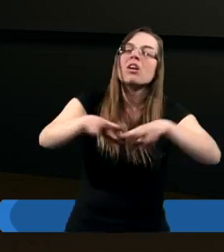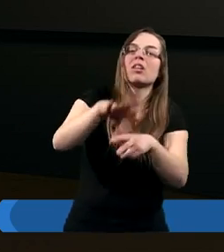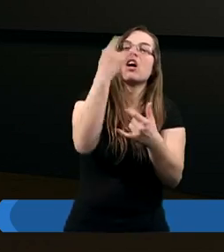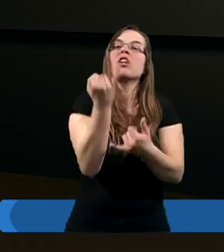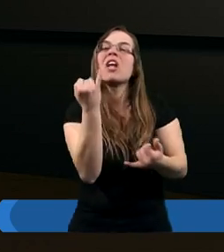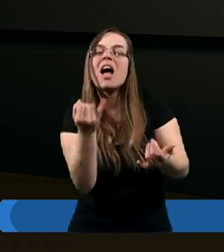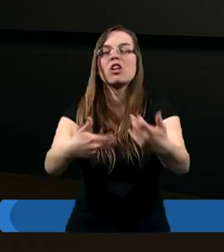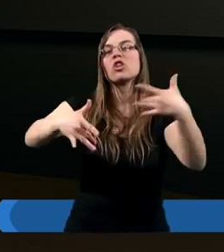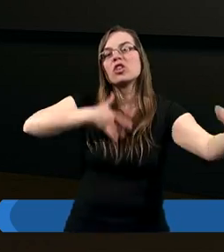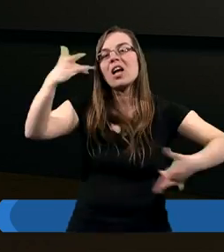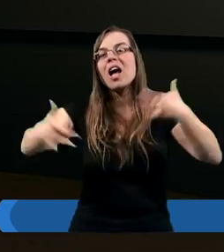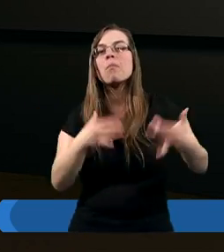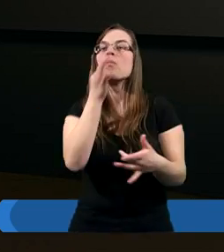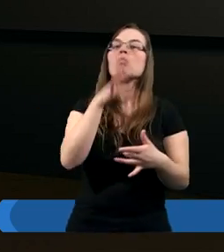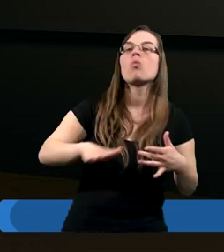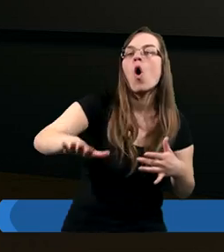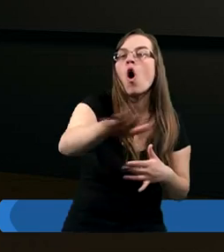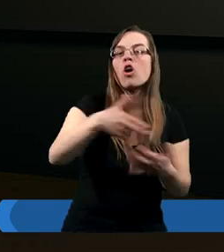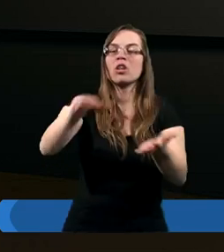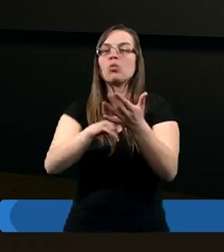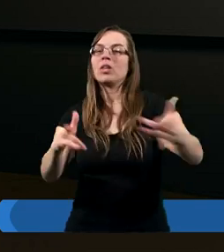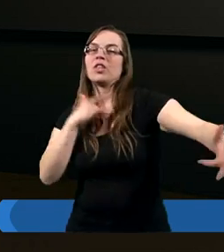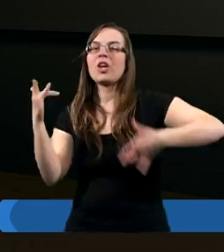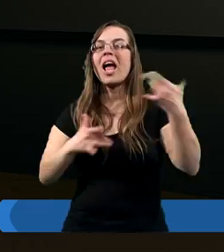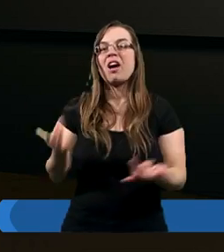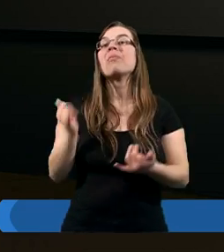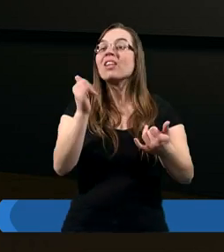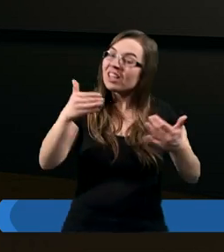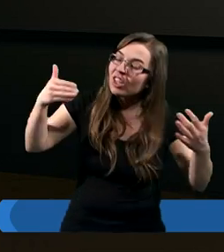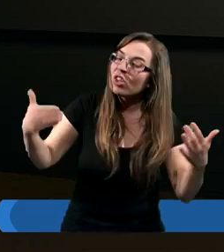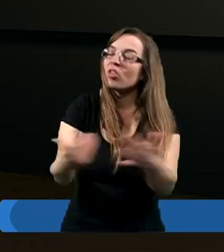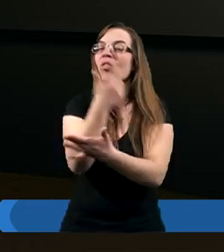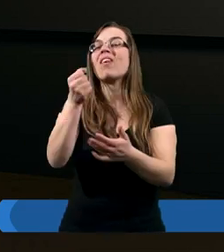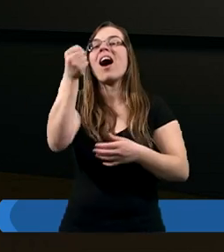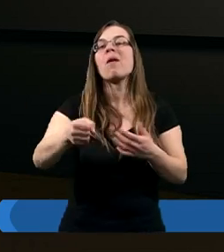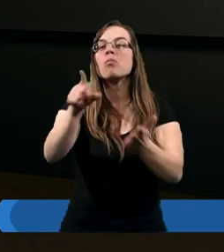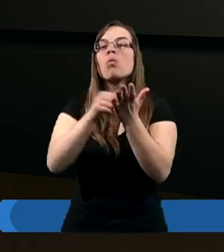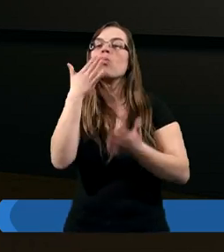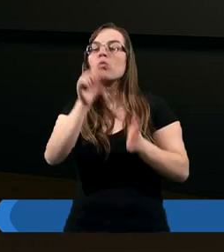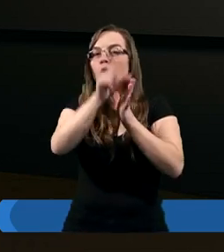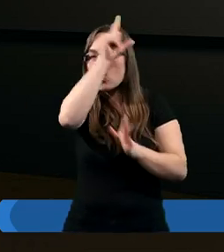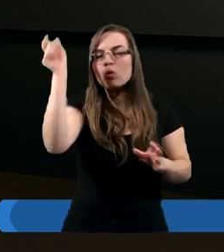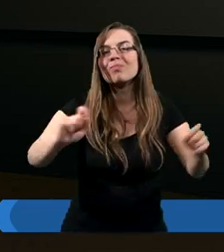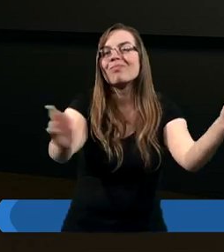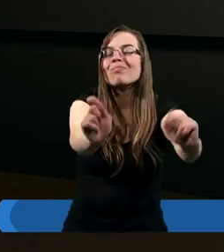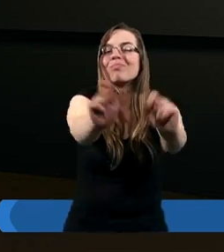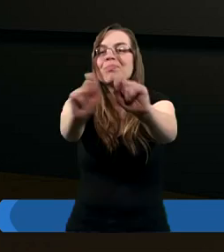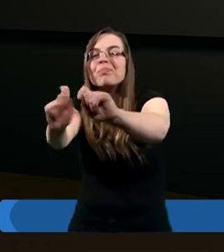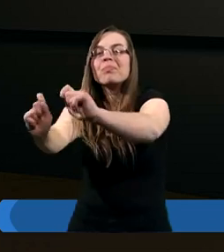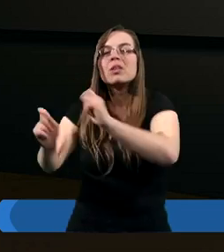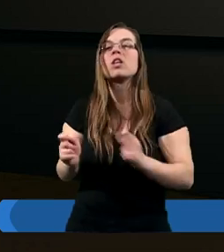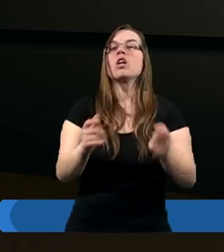dzieci, które cierpią, młodzieży, która cierpi. I znów apostoł Piotr mówi do ludzi, którzy chcą żyć dla